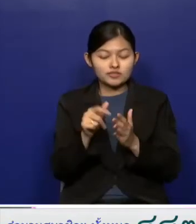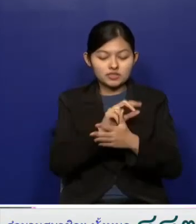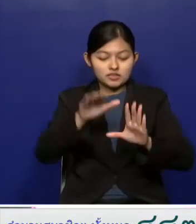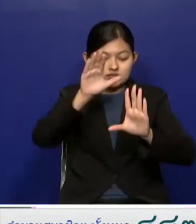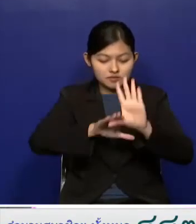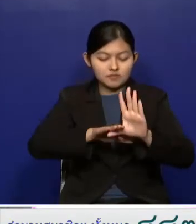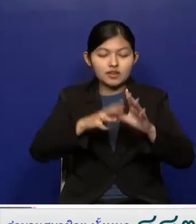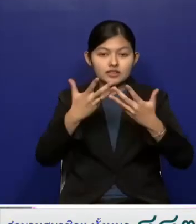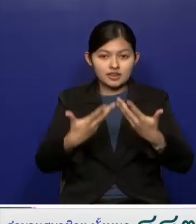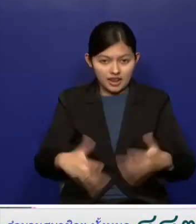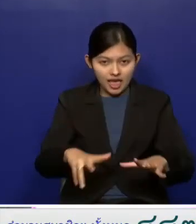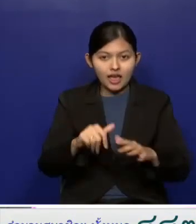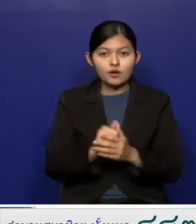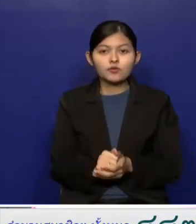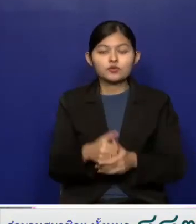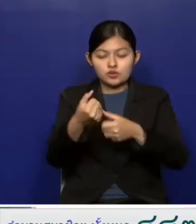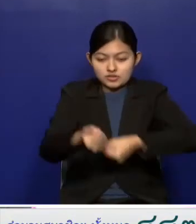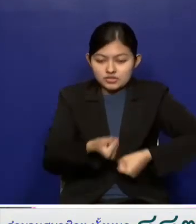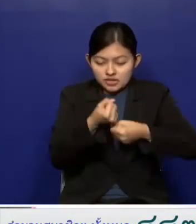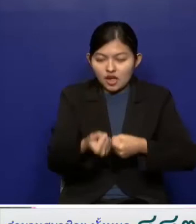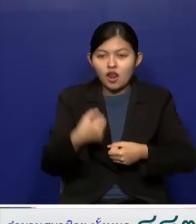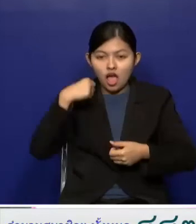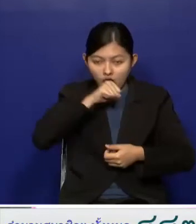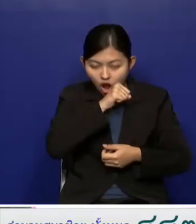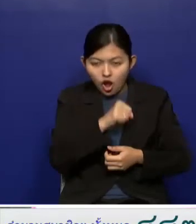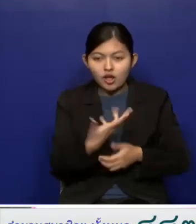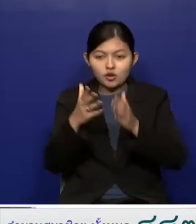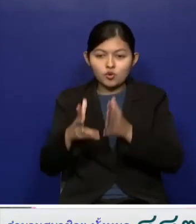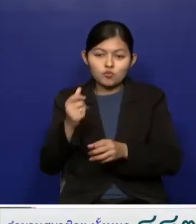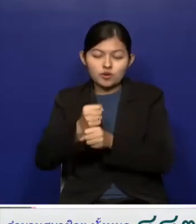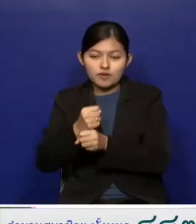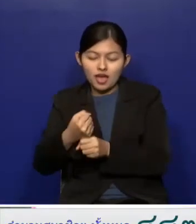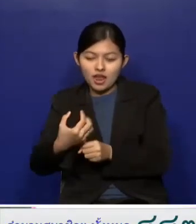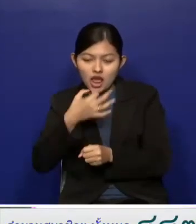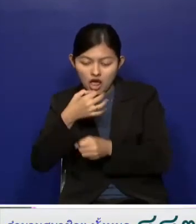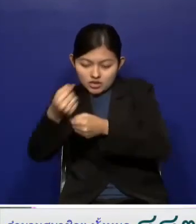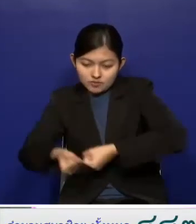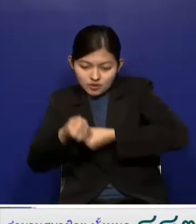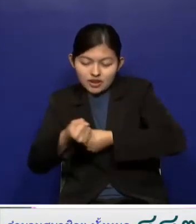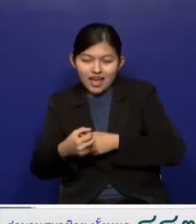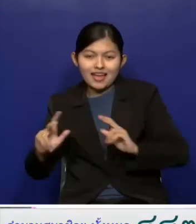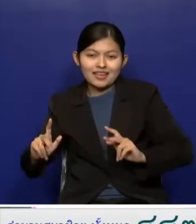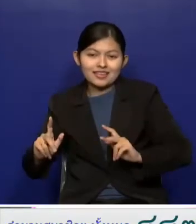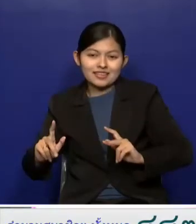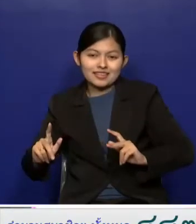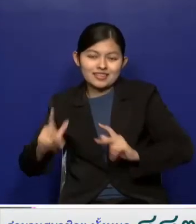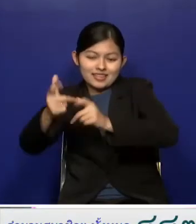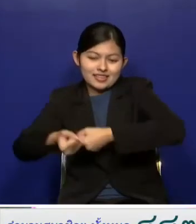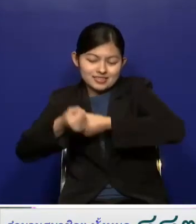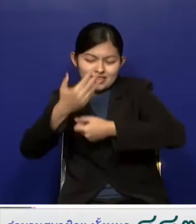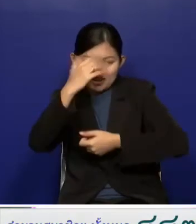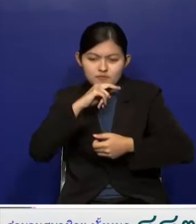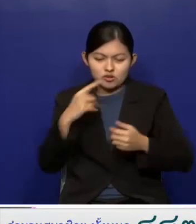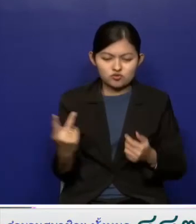ต้องไปลงทะเบียนชาวไร่อ้อยเกษตรกรไปลงทะเบียนกับสำนักงานเกษตรทำไม2ข้อมูลนี้จึงไม่แลกเปลี่ยน